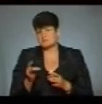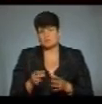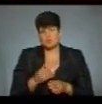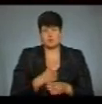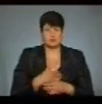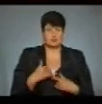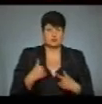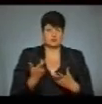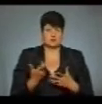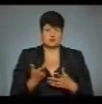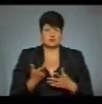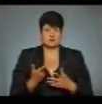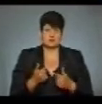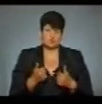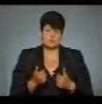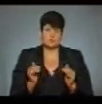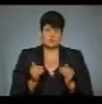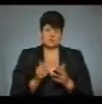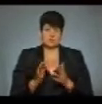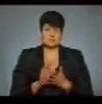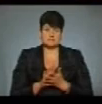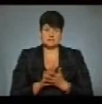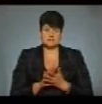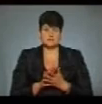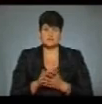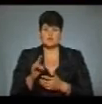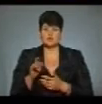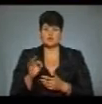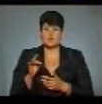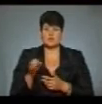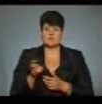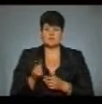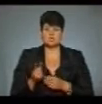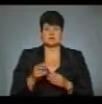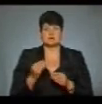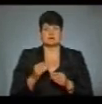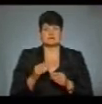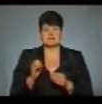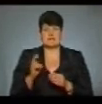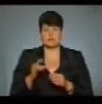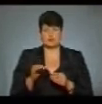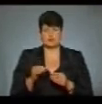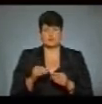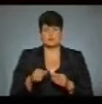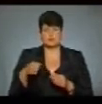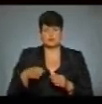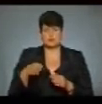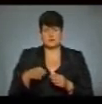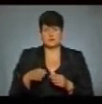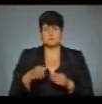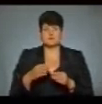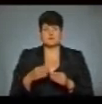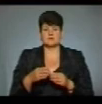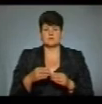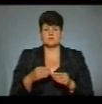добре, менше буде сміття довкола. Зоряна Олендр прийшла до магазину з полотняними екоторбинками. Поліетиленовими пакетами